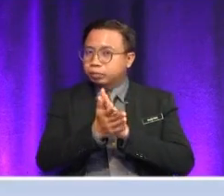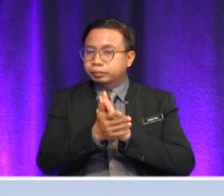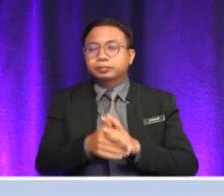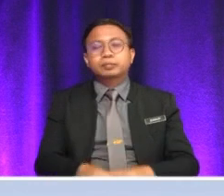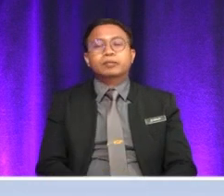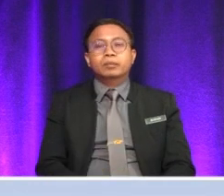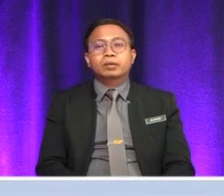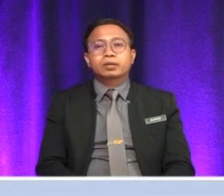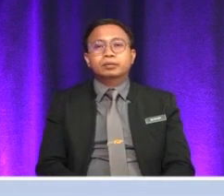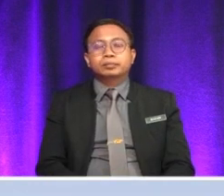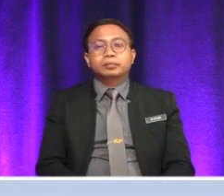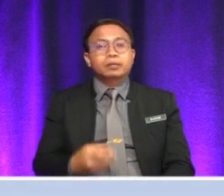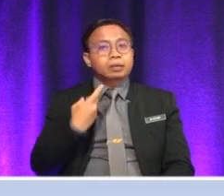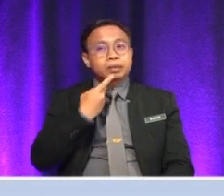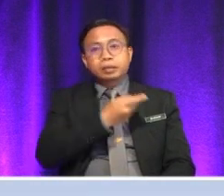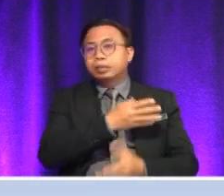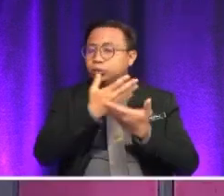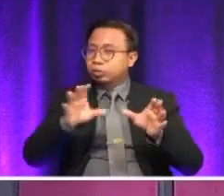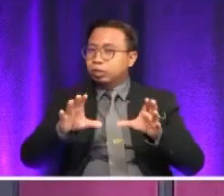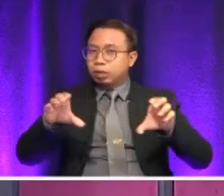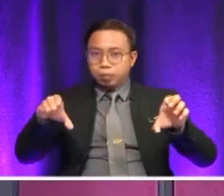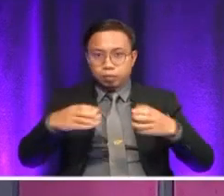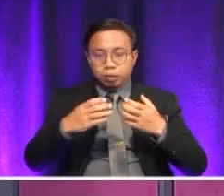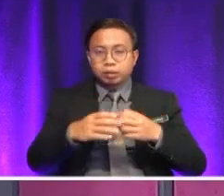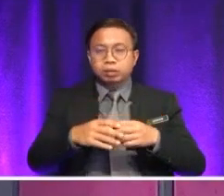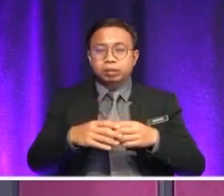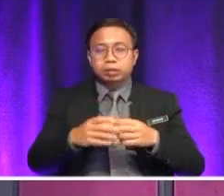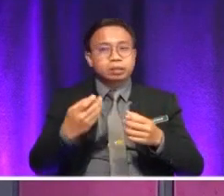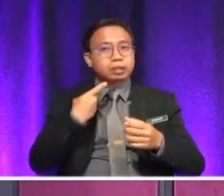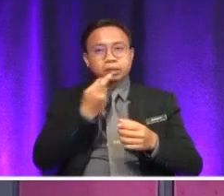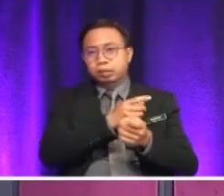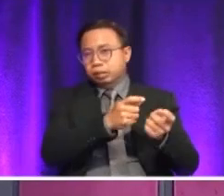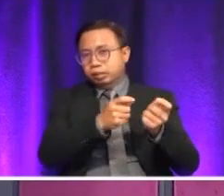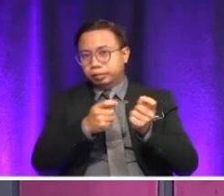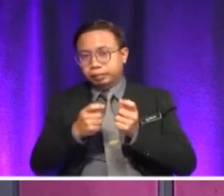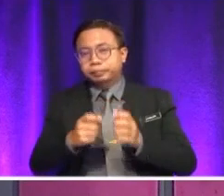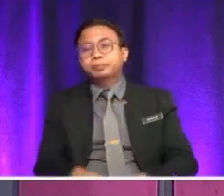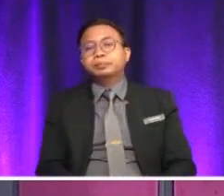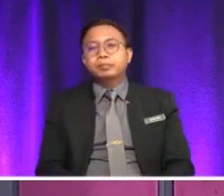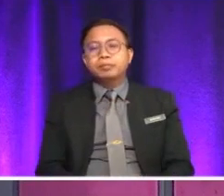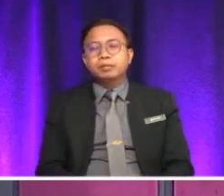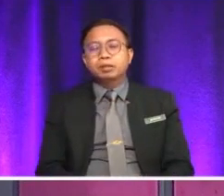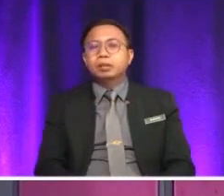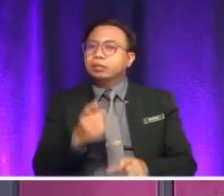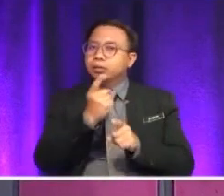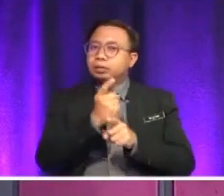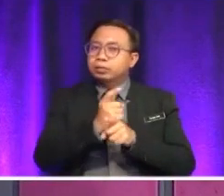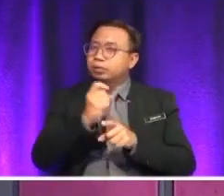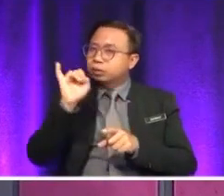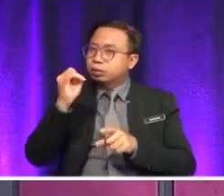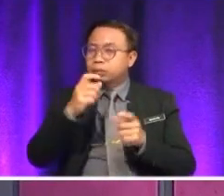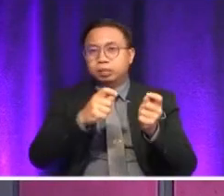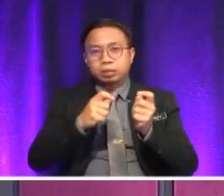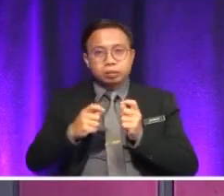sebenarnya, okey, kalau macam kita dah buat keputusan, kalau boleh kita terima. Okey? Kalau betul-betul tak boleh terima, baru